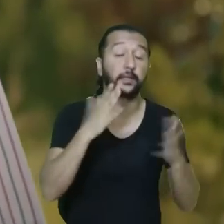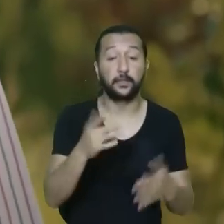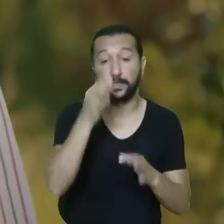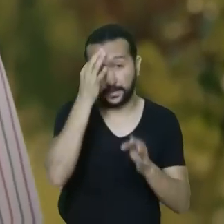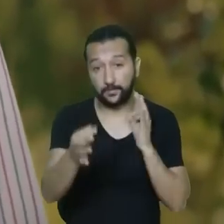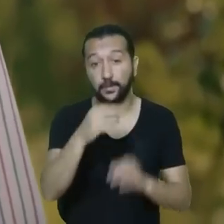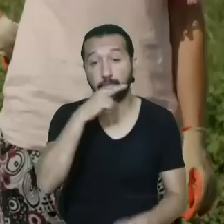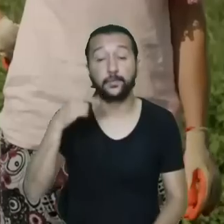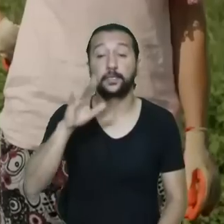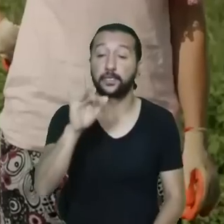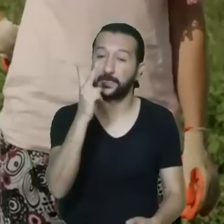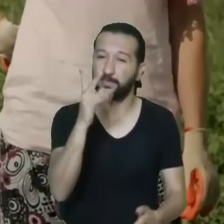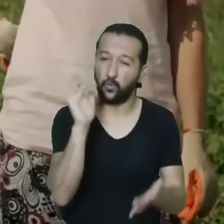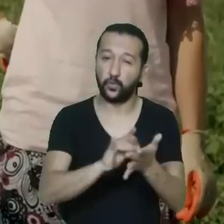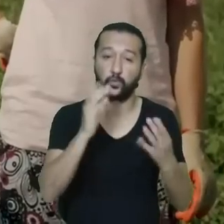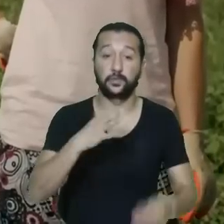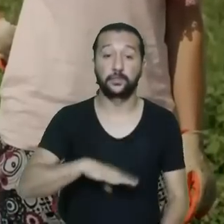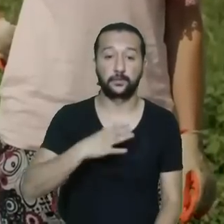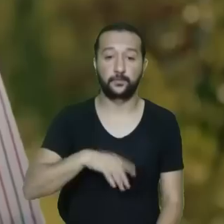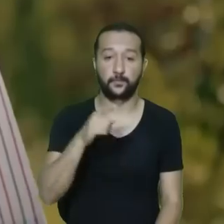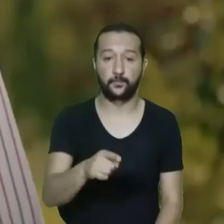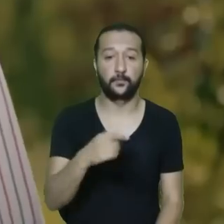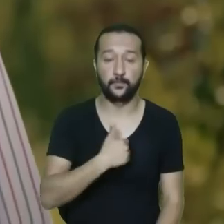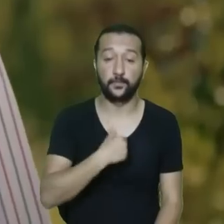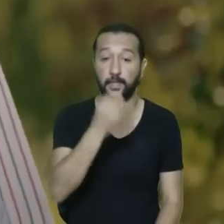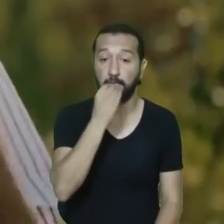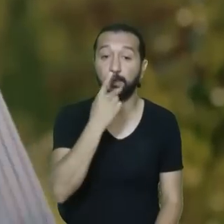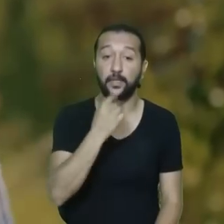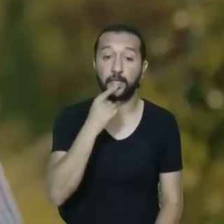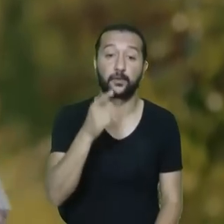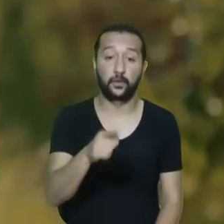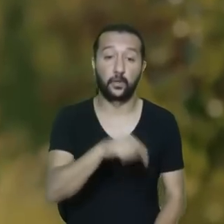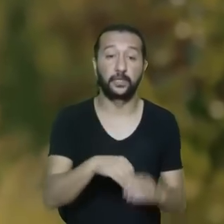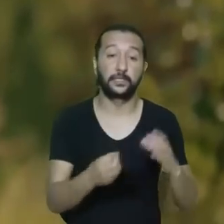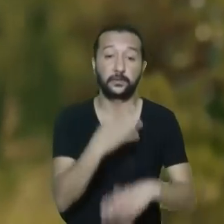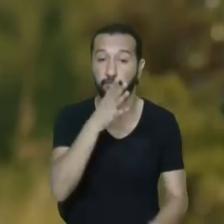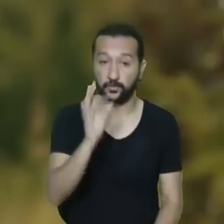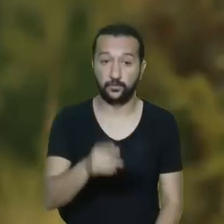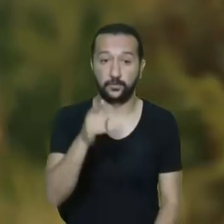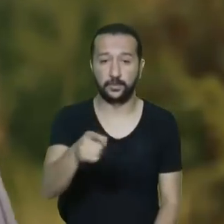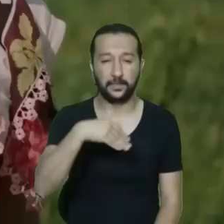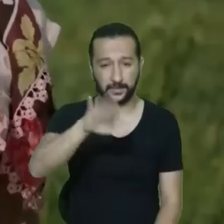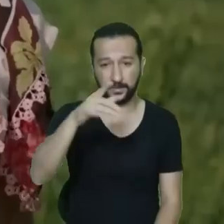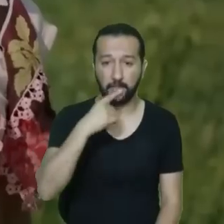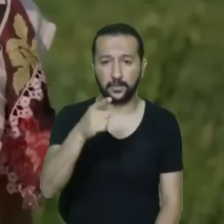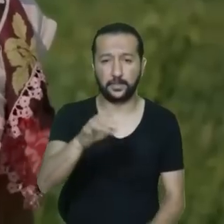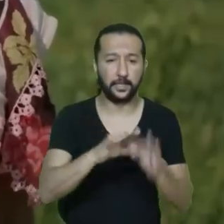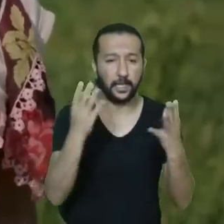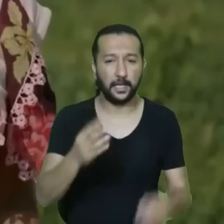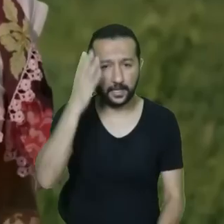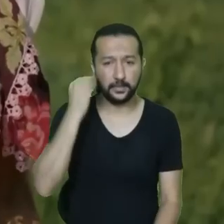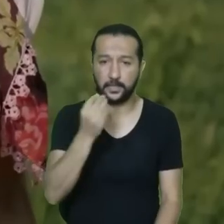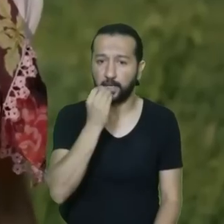de tam gangırmızı olacak. İkisinin arasında bir renk olacak. Benim yemeğimin tadı oradan geliyor biliyor musun? Hadi oradan. Sen ne